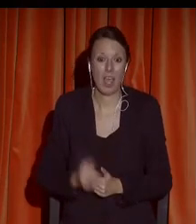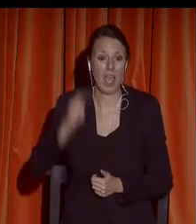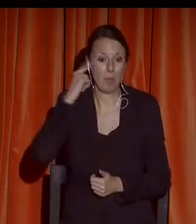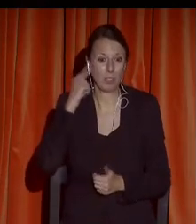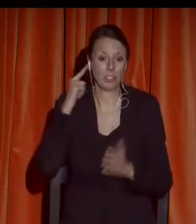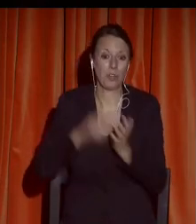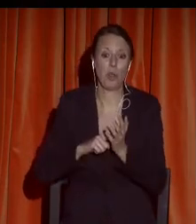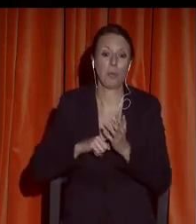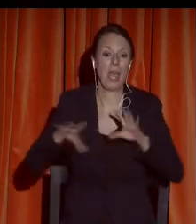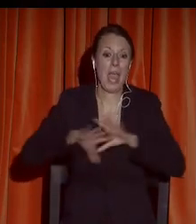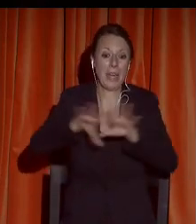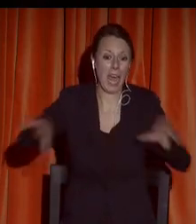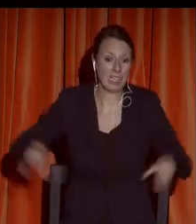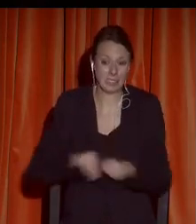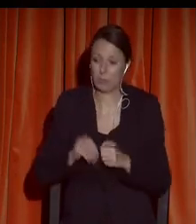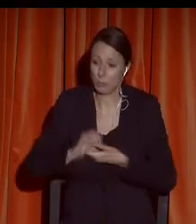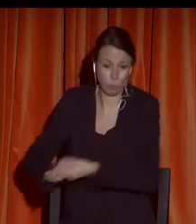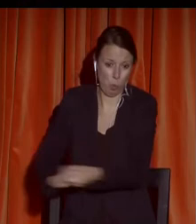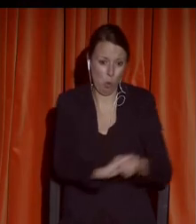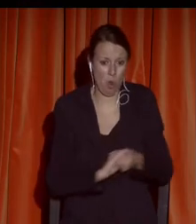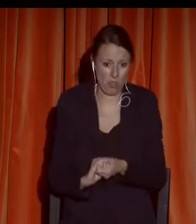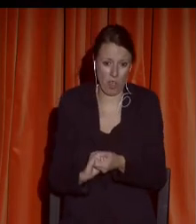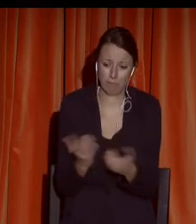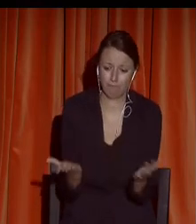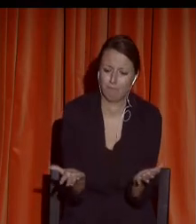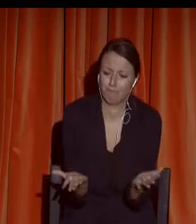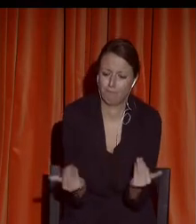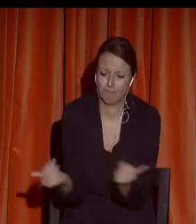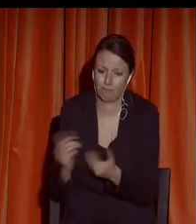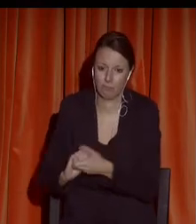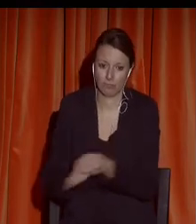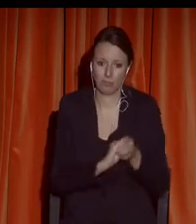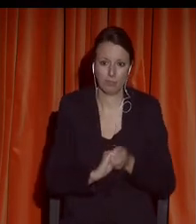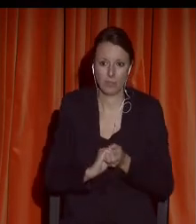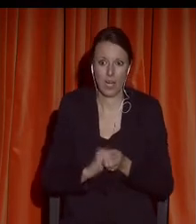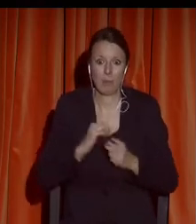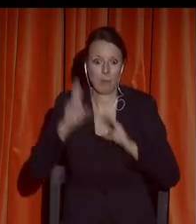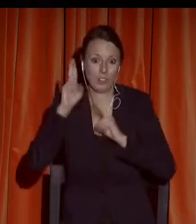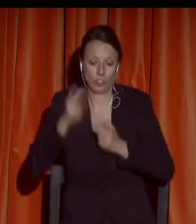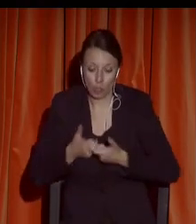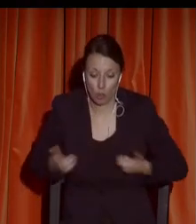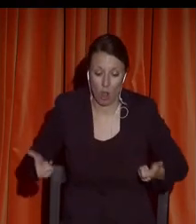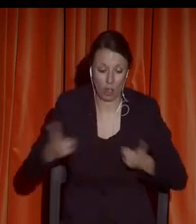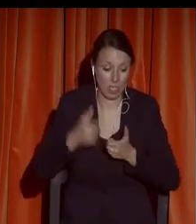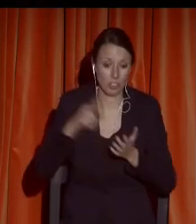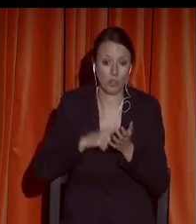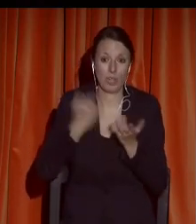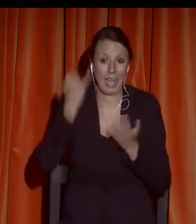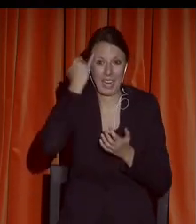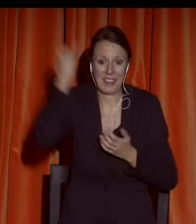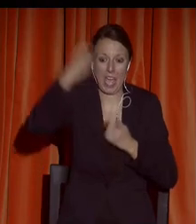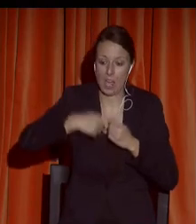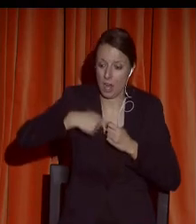budujemy wspólnotę. Mam nadzieję, że kongres będzie taką ideą kontynuowaną